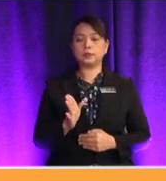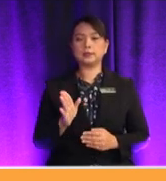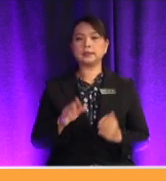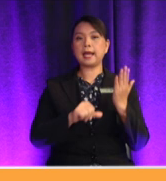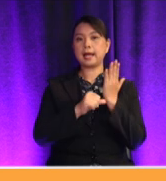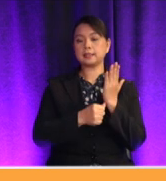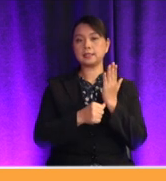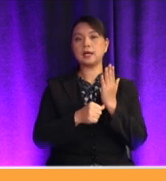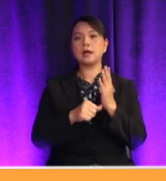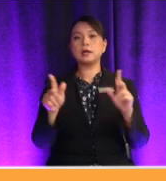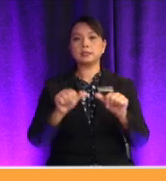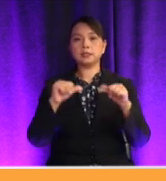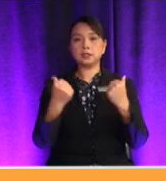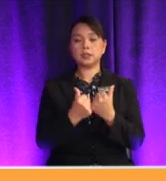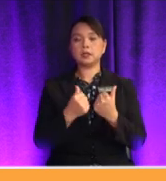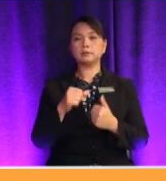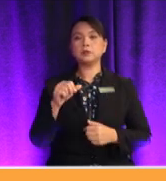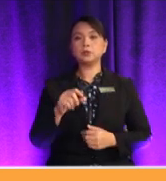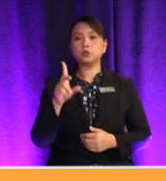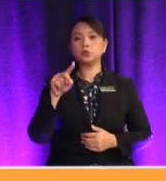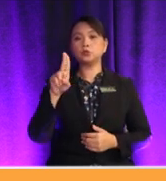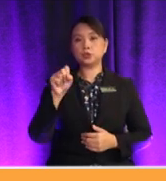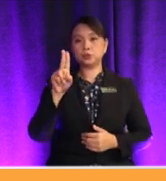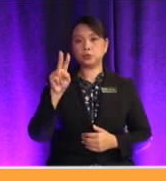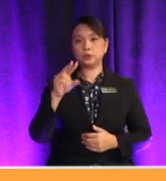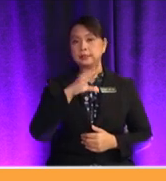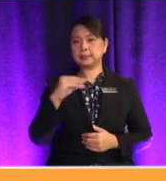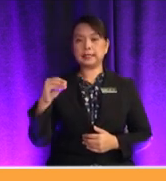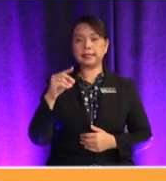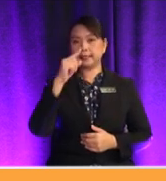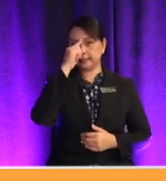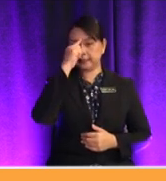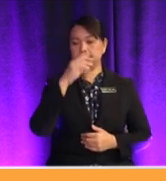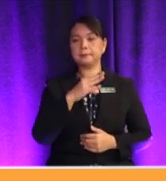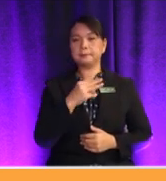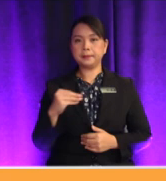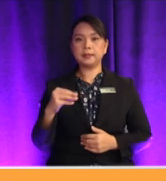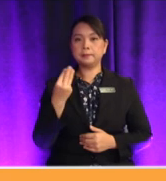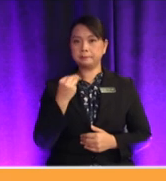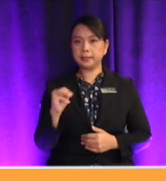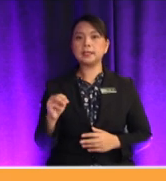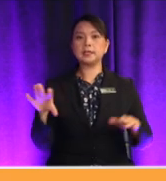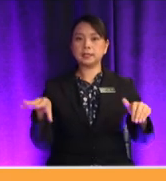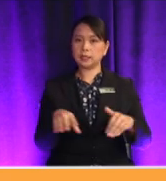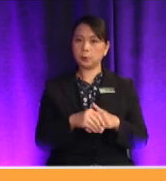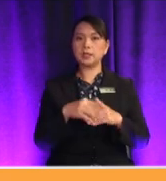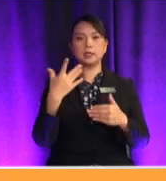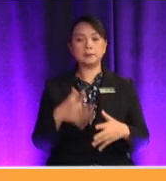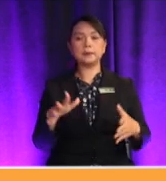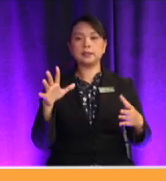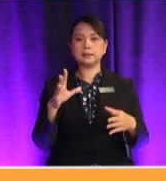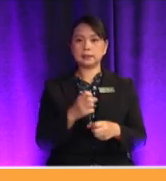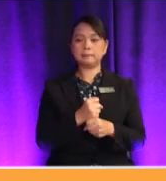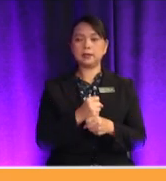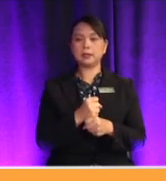dan kaum India. Mereka berkahwin setelah mendapat persetujuan daripada ibu bapa masing-masing. Okey. Anak mereka yang